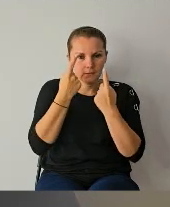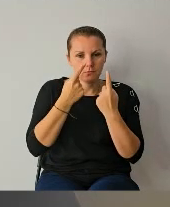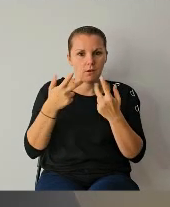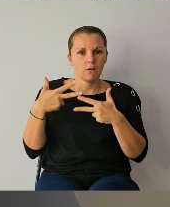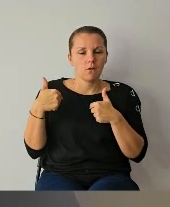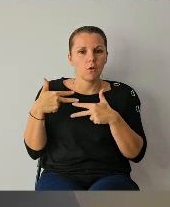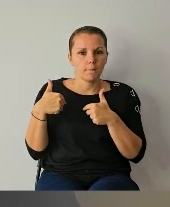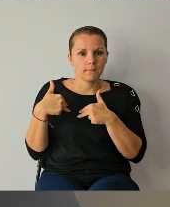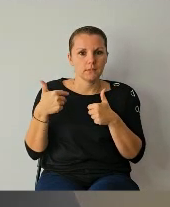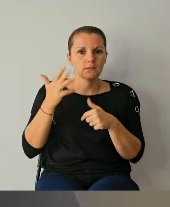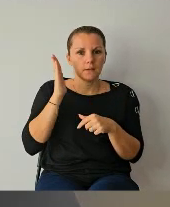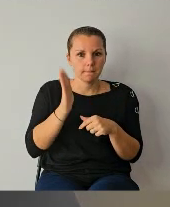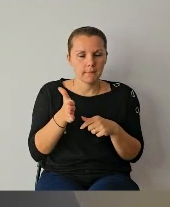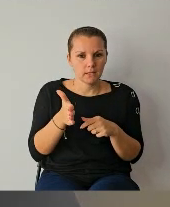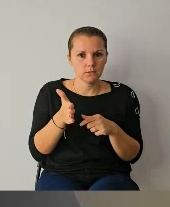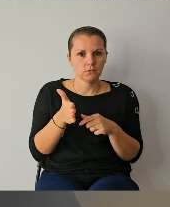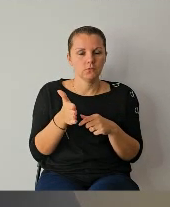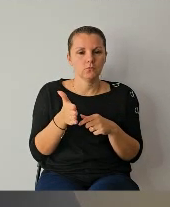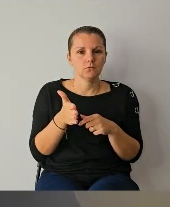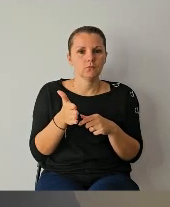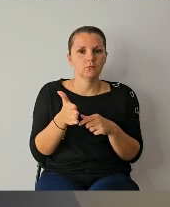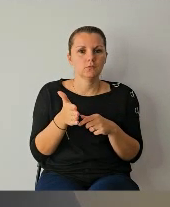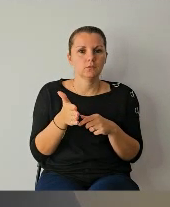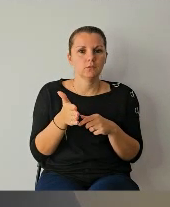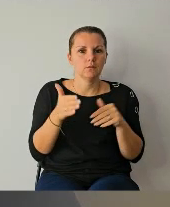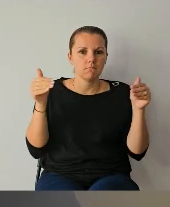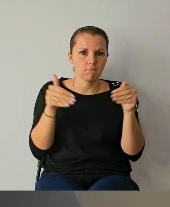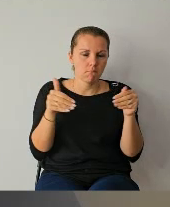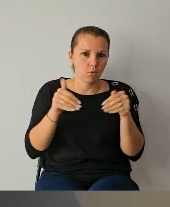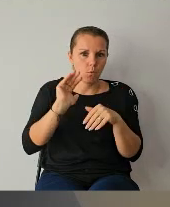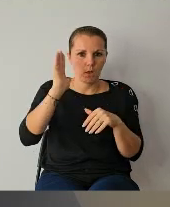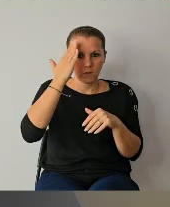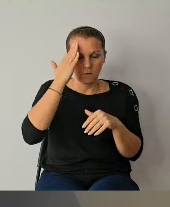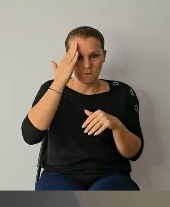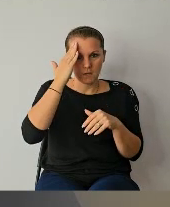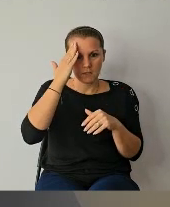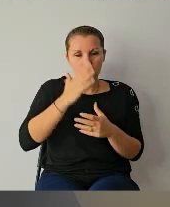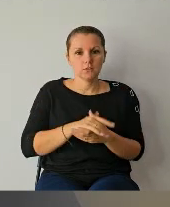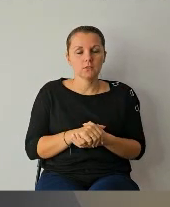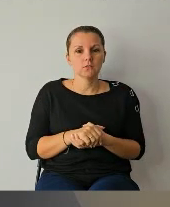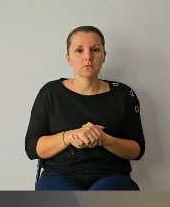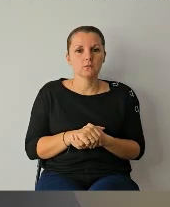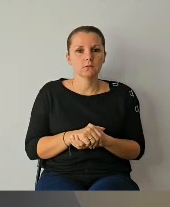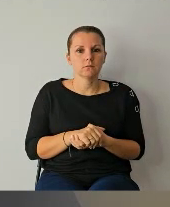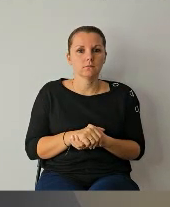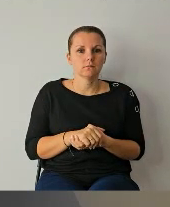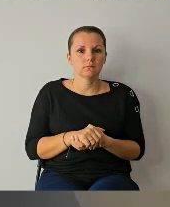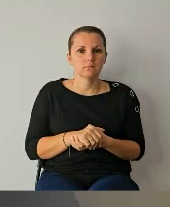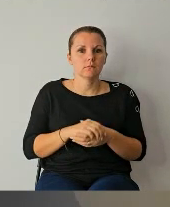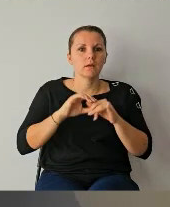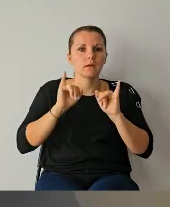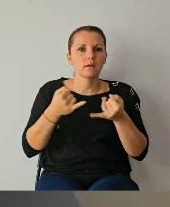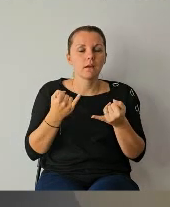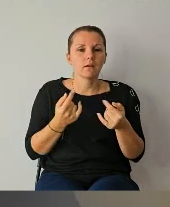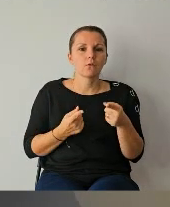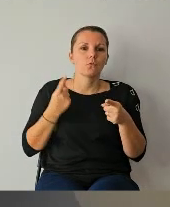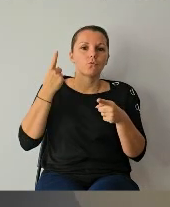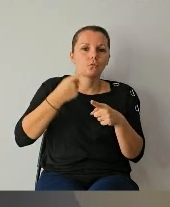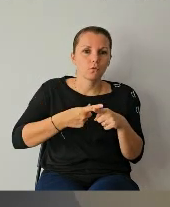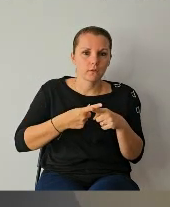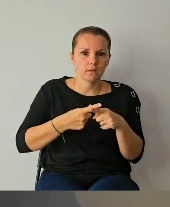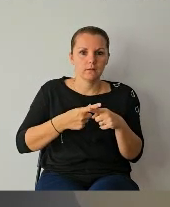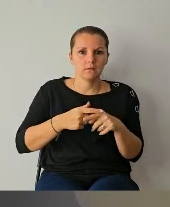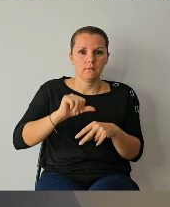komisja będzie mogła się dowiedzieć bez podawania danych, jakie dodatki z